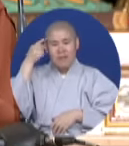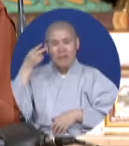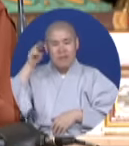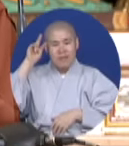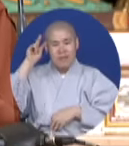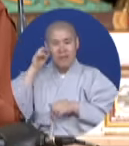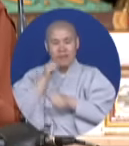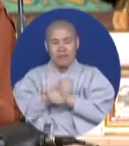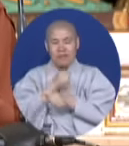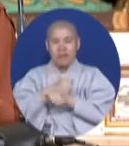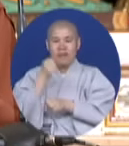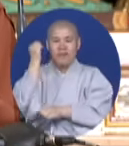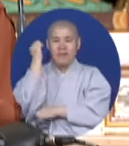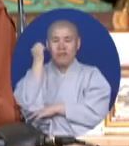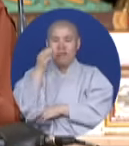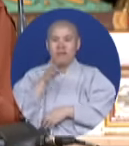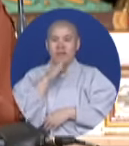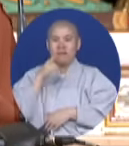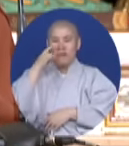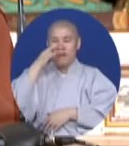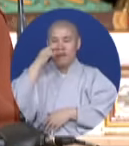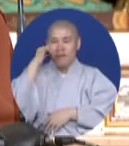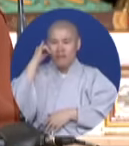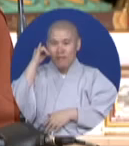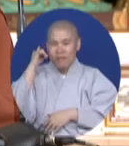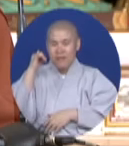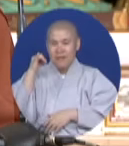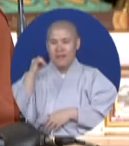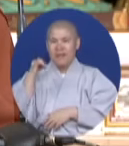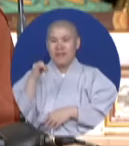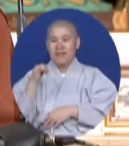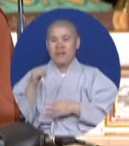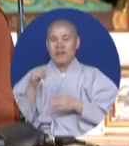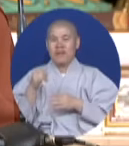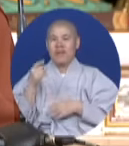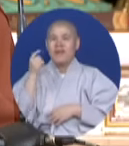그래서 본래 진짜 엄마에서 가짜 엄마가 하나 생겨버렸어요.